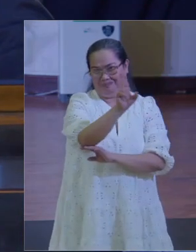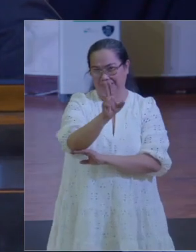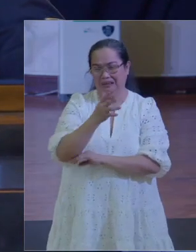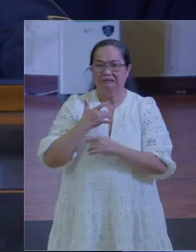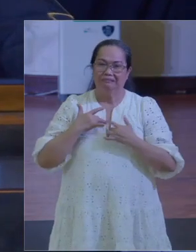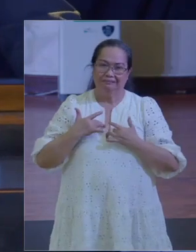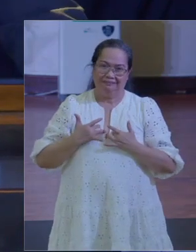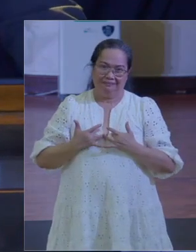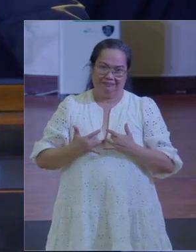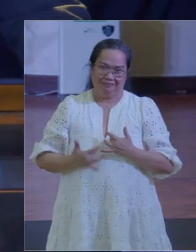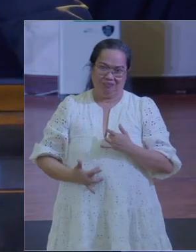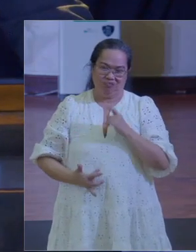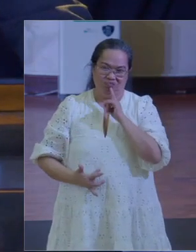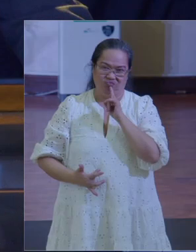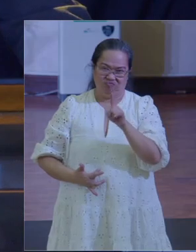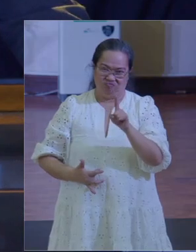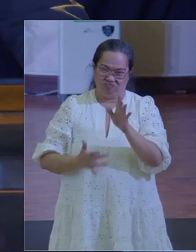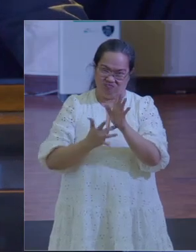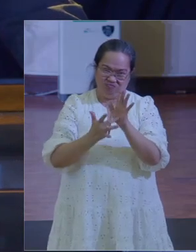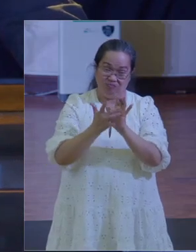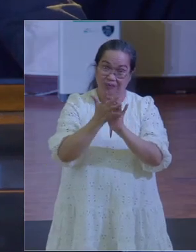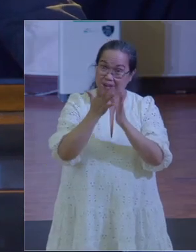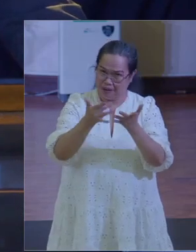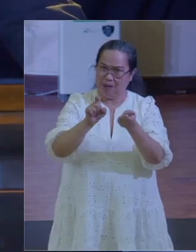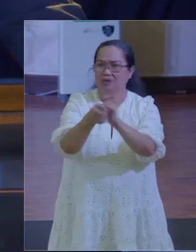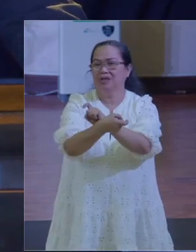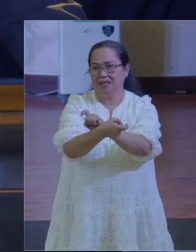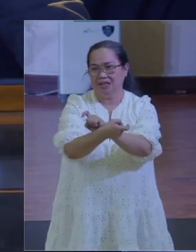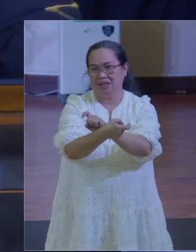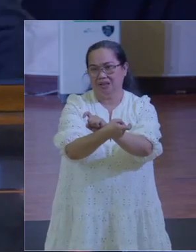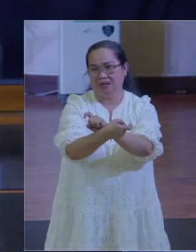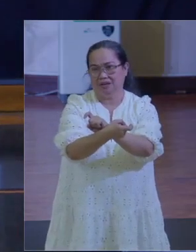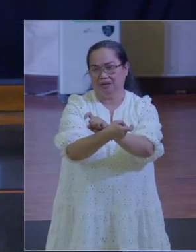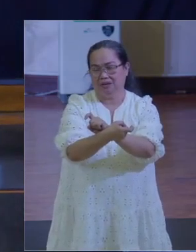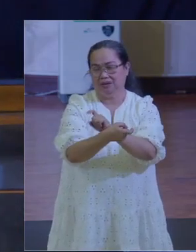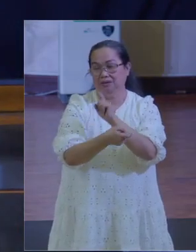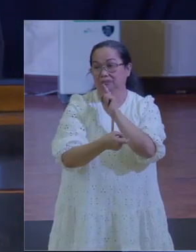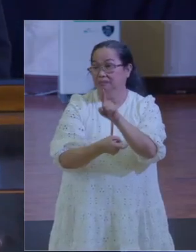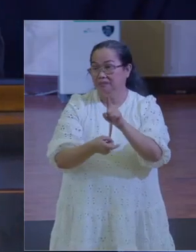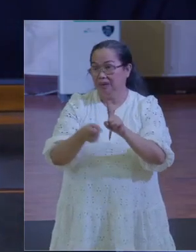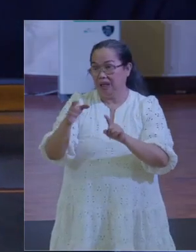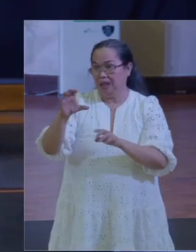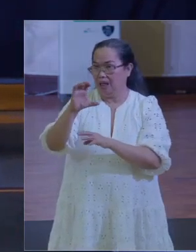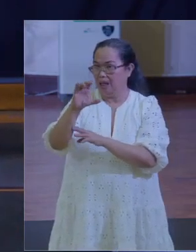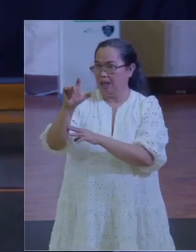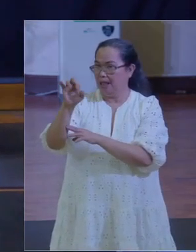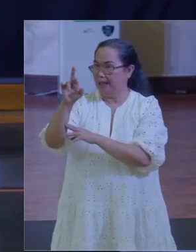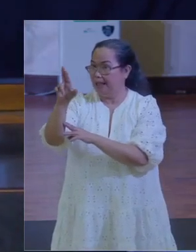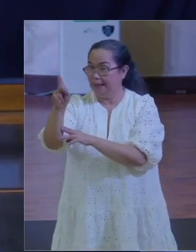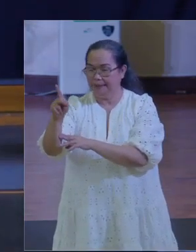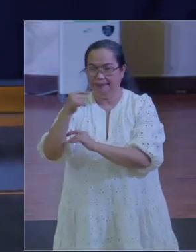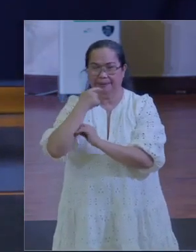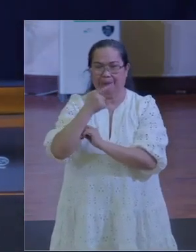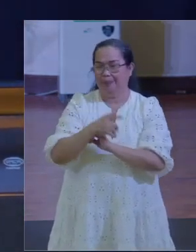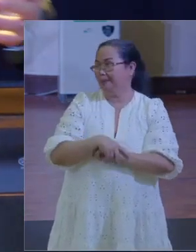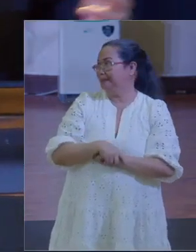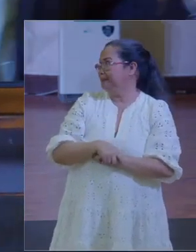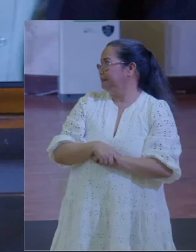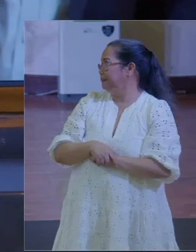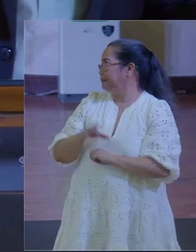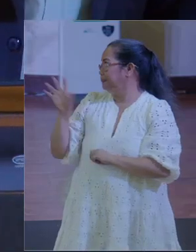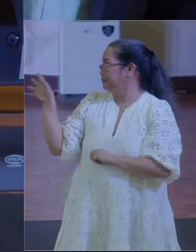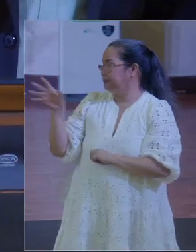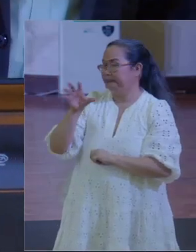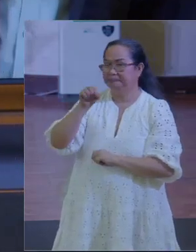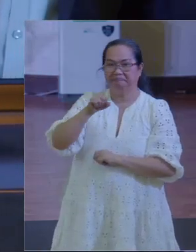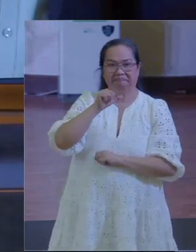Nakalulungkot at nakakatakot. Sabi nga ni Clark, sabing ganon, and I quote, "Not to